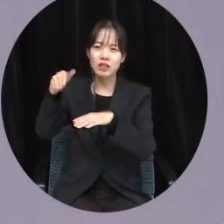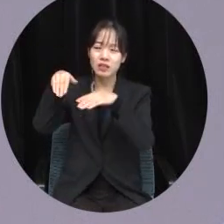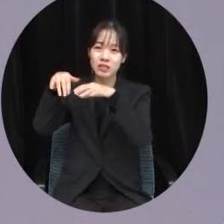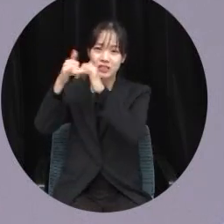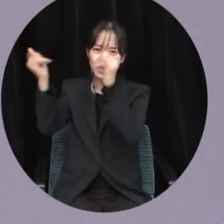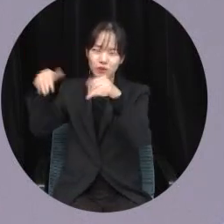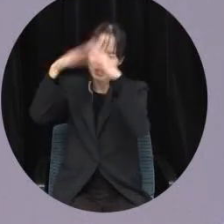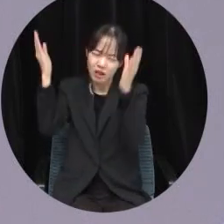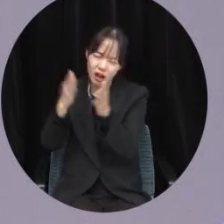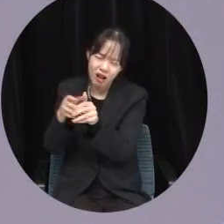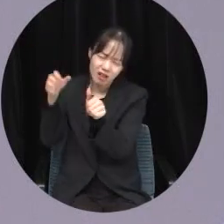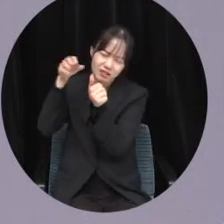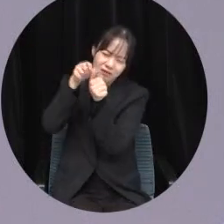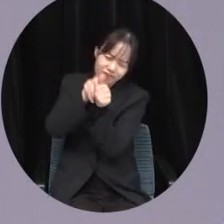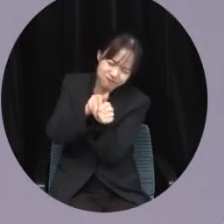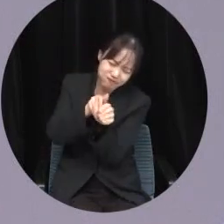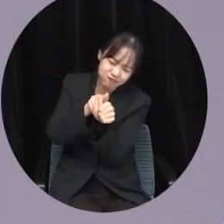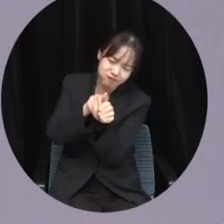들어가게 되면